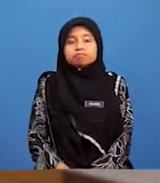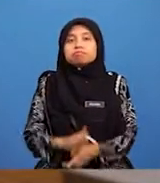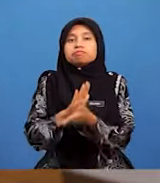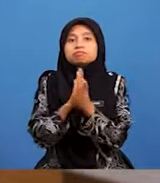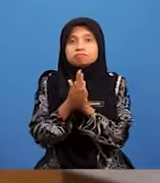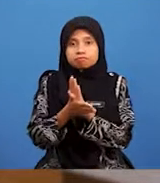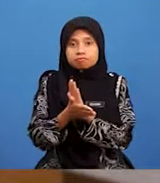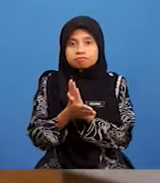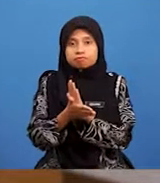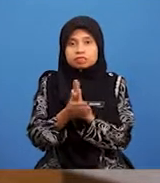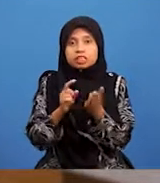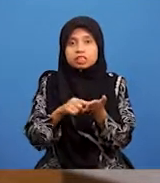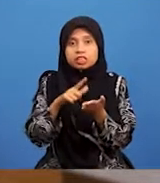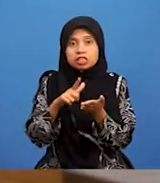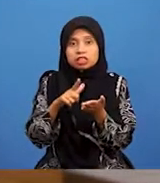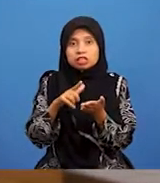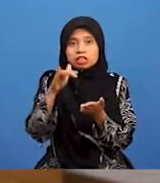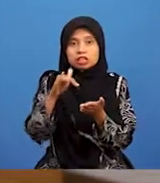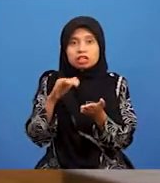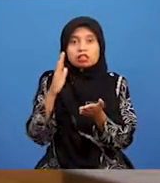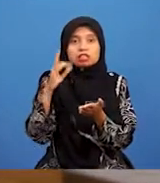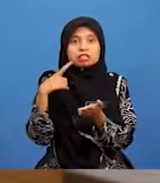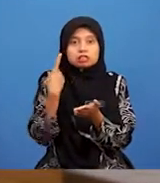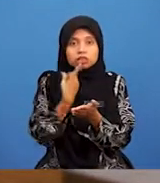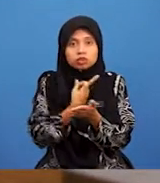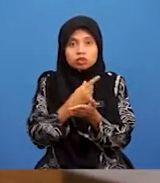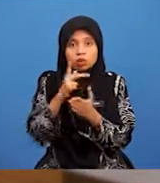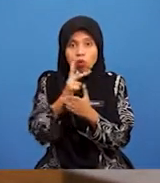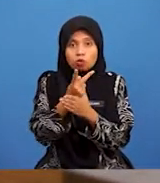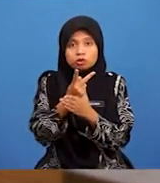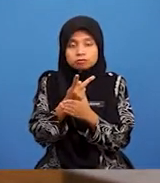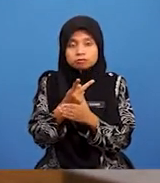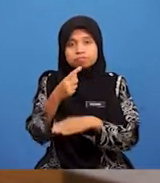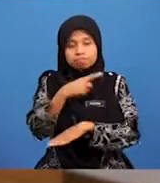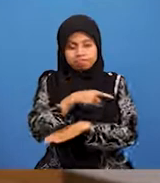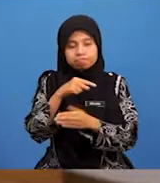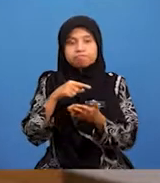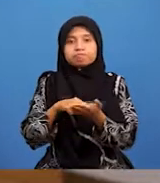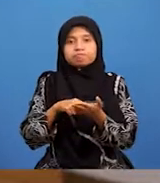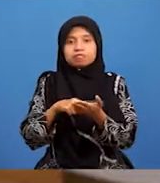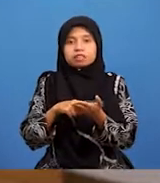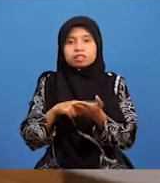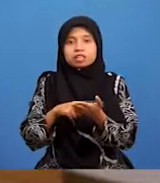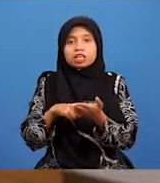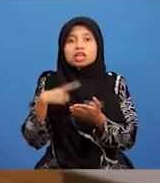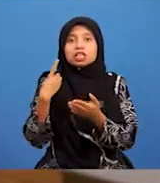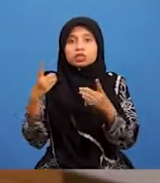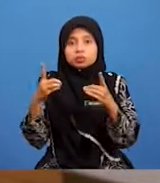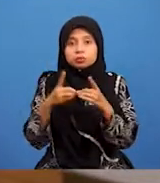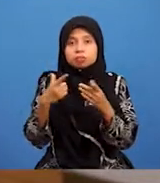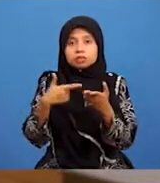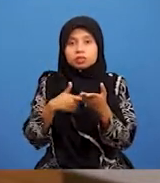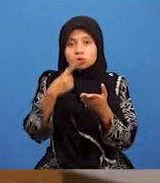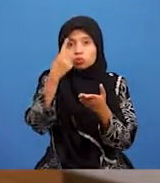Jadi, inilah yang akan saya kongsi bersama anda pada hari ini. Kita jumpa sekali lagi untuk